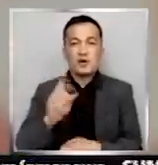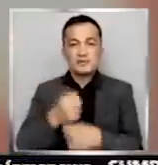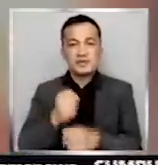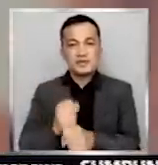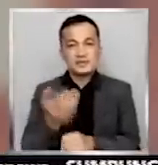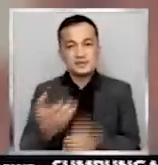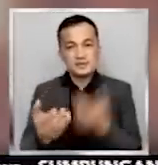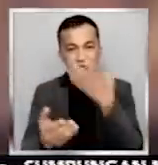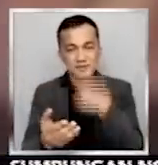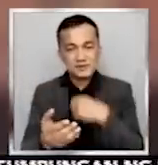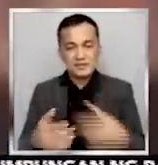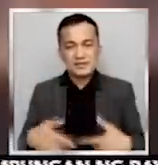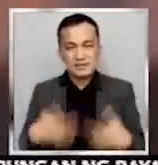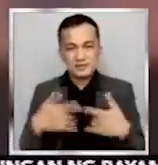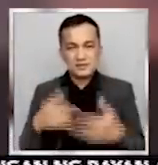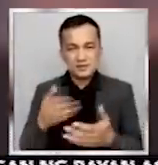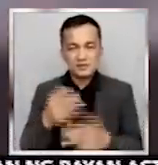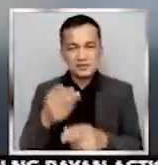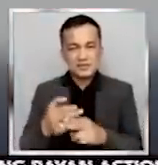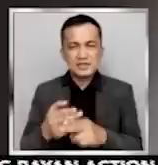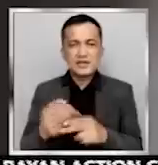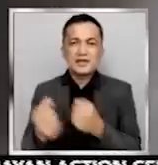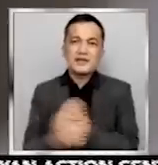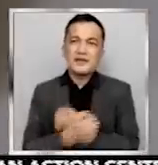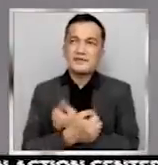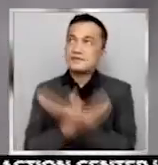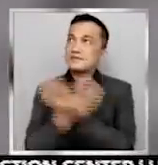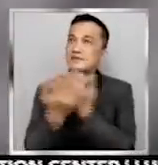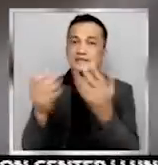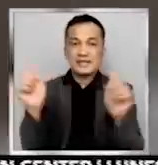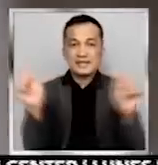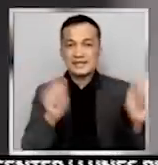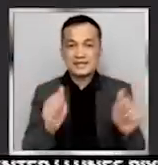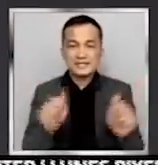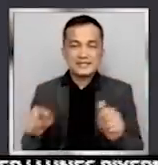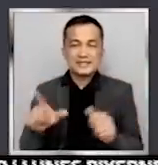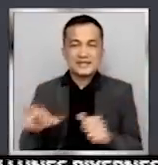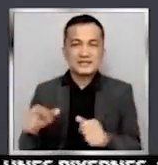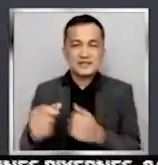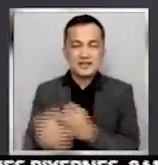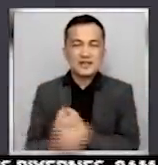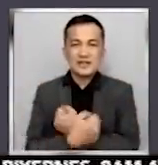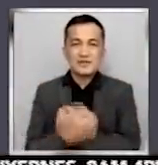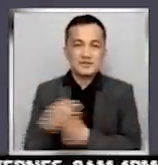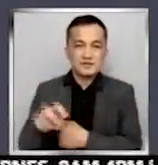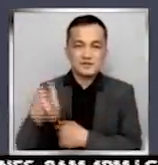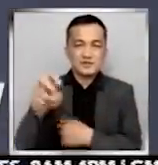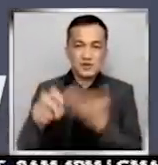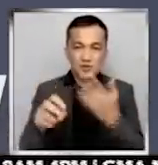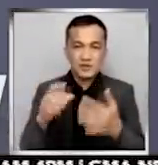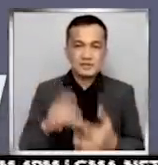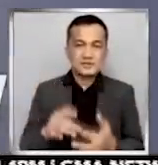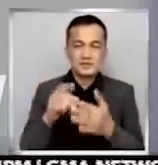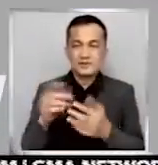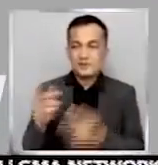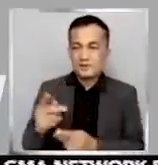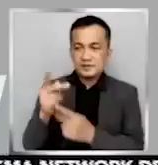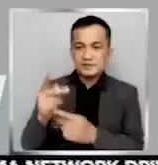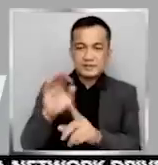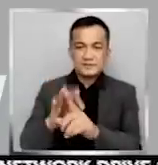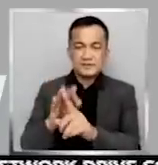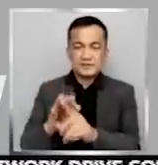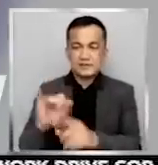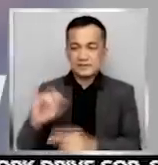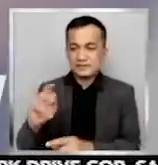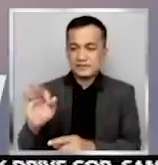concert's name, talagang love is in the air sa PH leg ng kanyang Love on Tour dahil sa special proposal ng fan na si Jeff sa